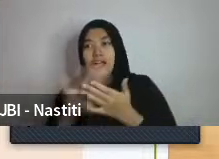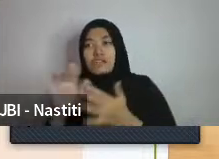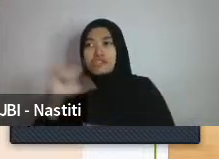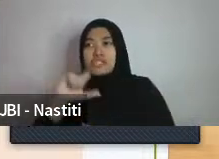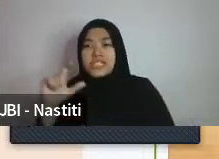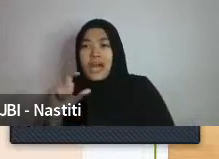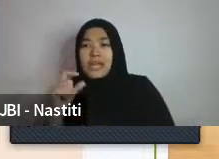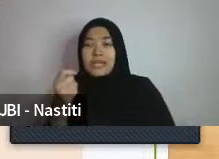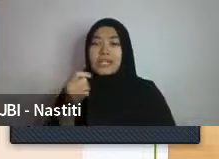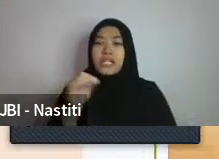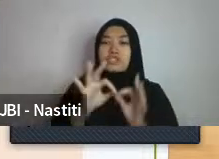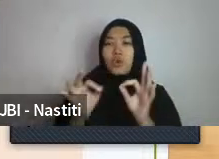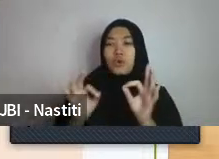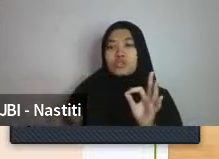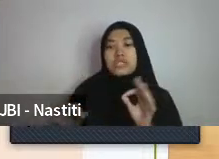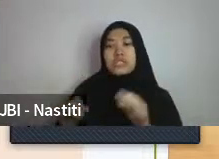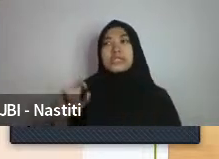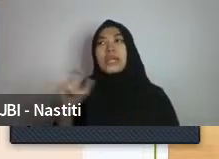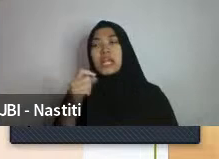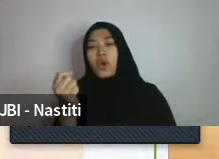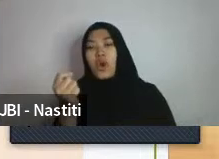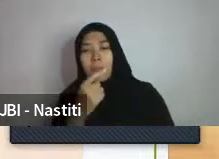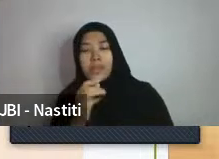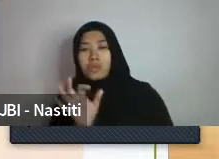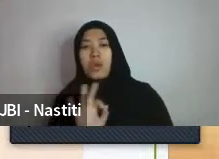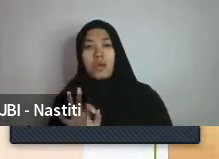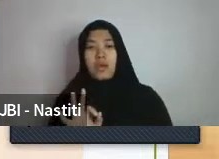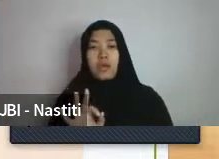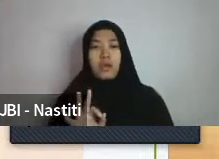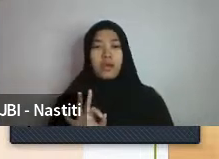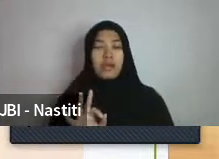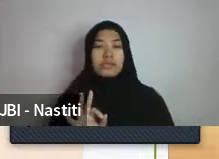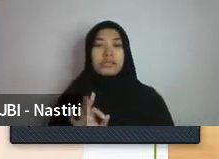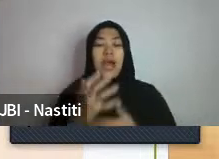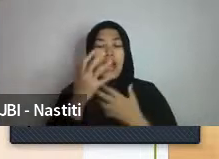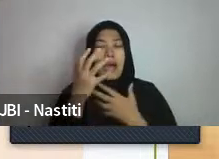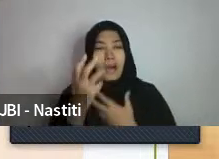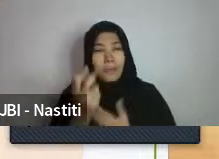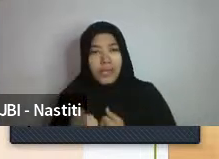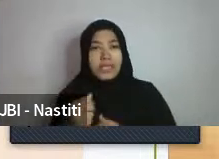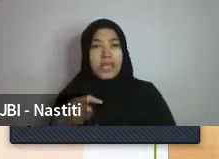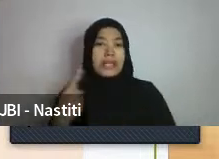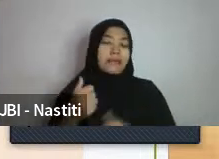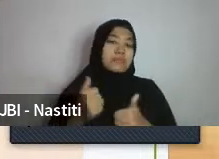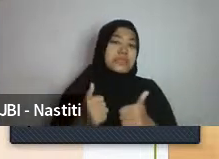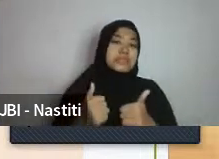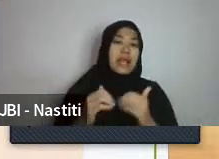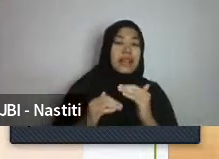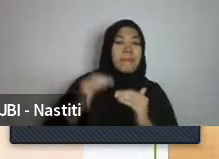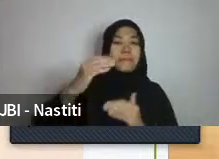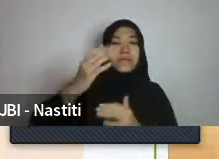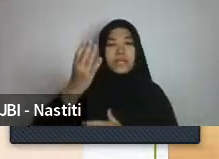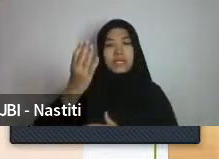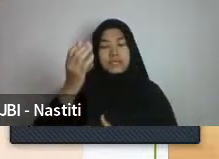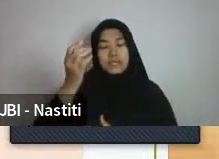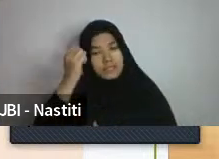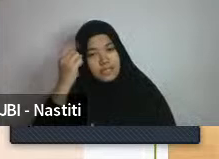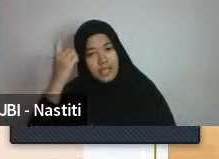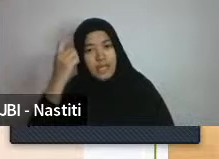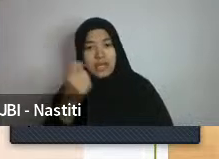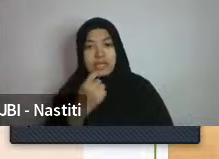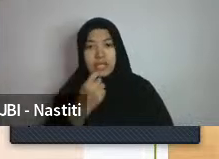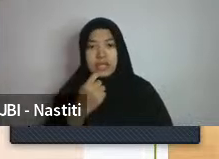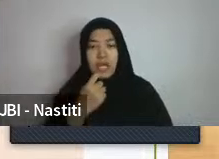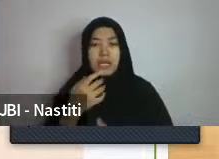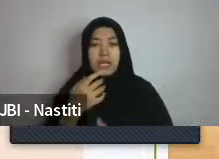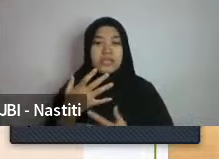harapannya ke depannya bahwa kita akan menyadari dengan permasalahan kesehatan jiwa ya, sehingga bisa diatasi